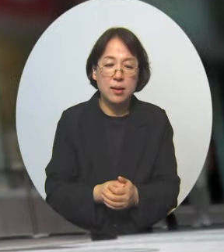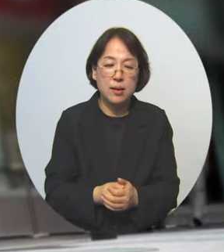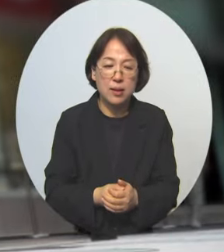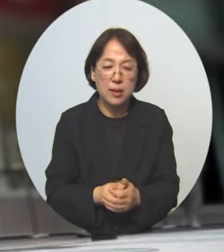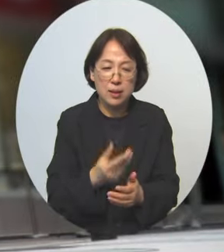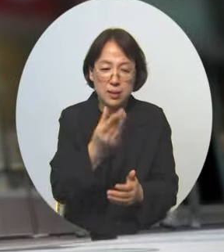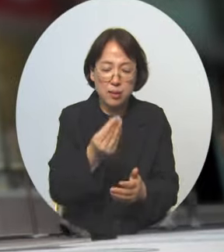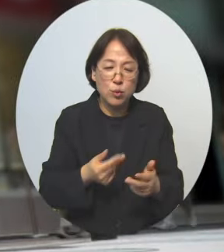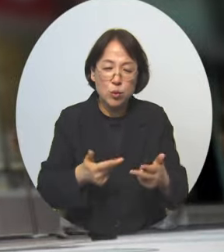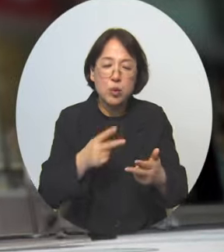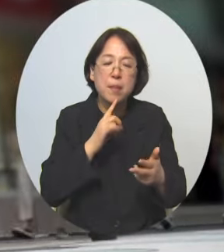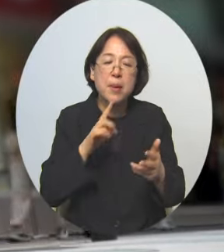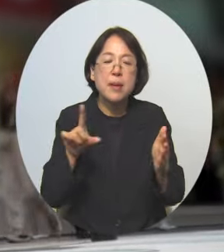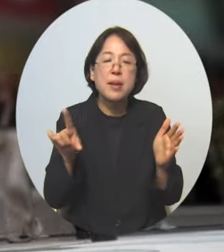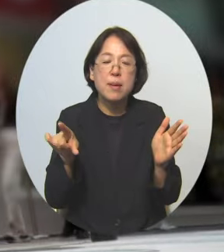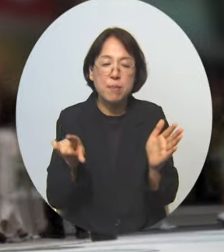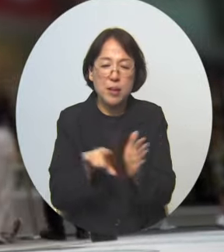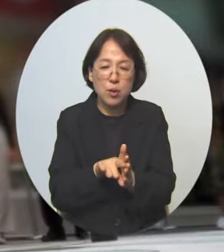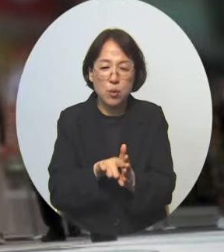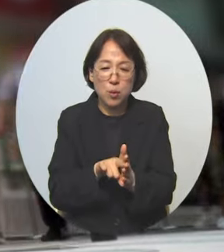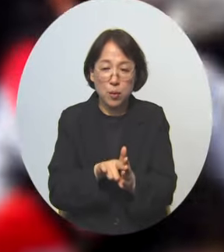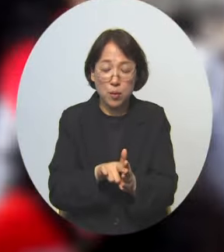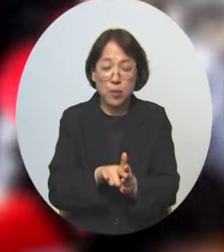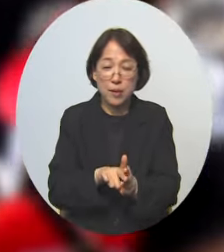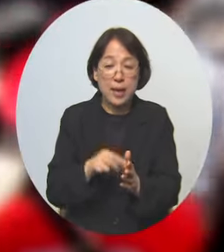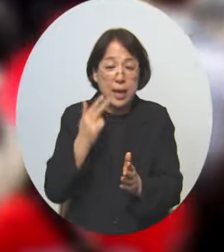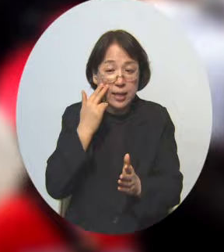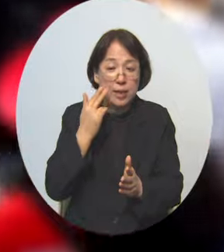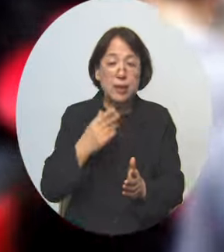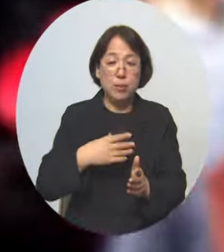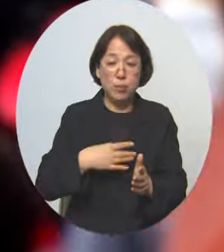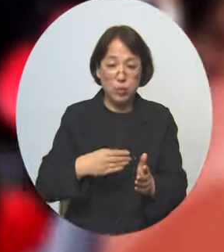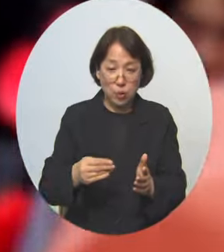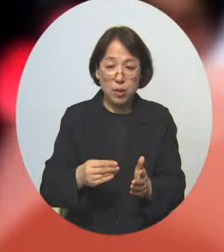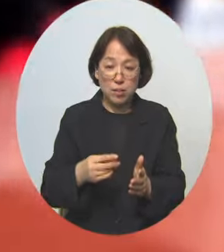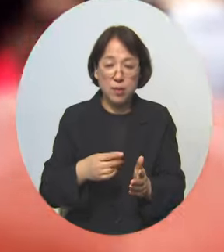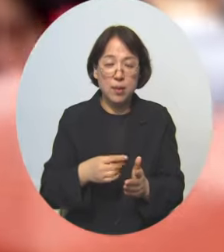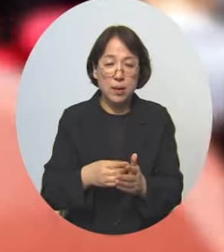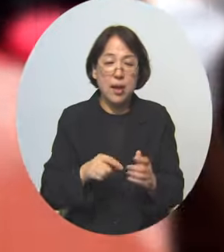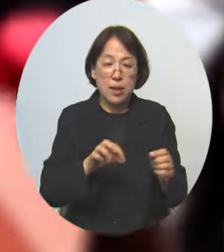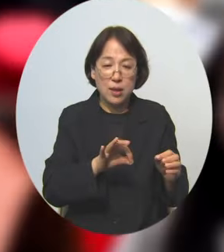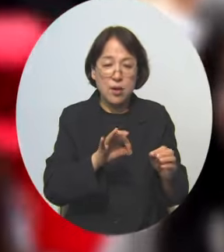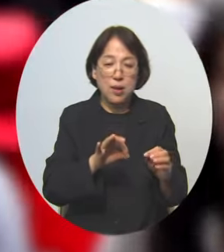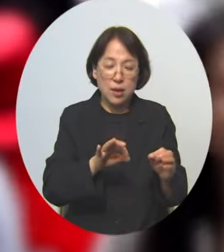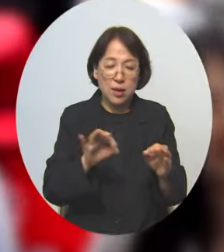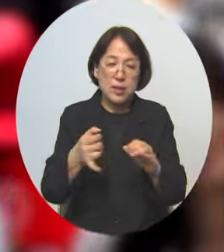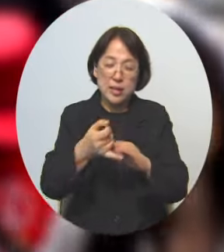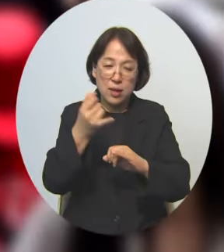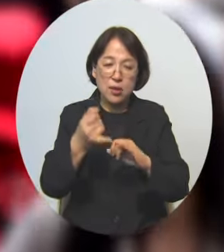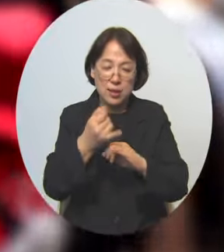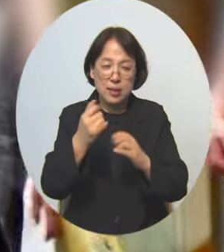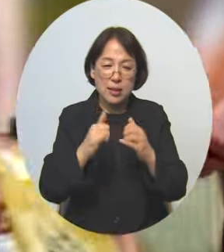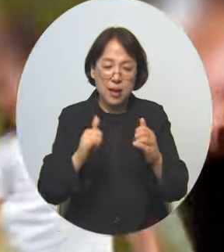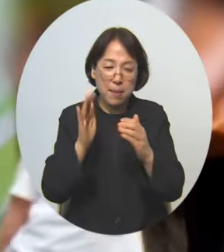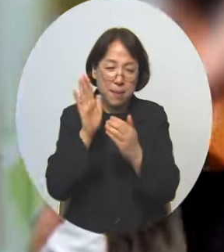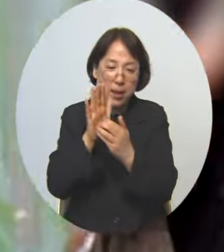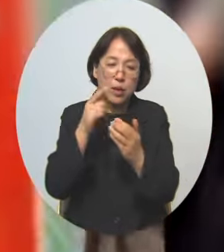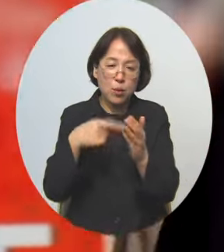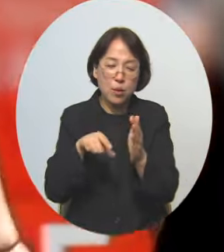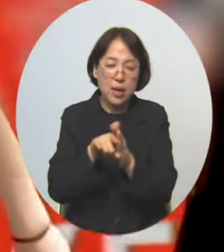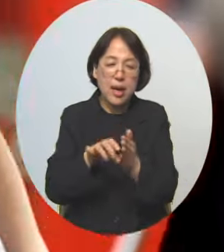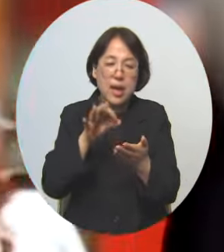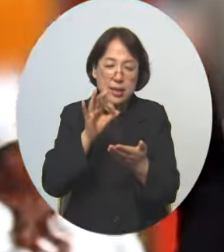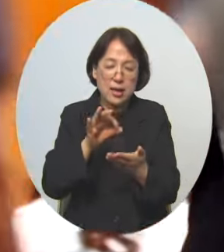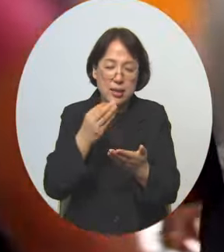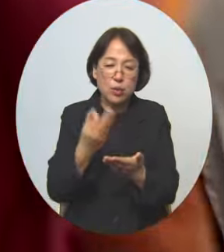채무 조정만 믿고 고의로 통신비를 연체하는 등 도덕적 해이를 막기 위해 신복위 심의 과정에서 재산과